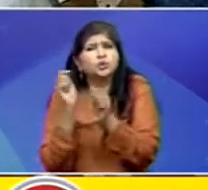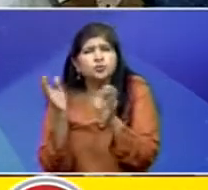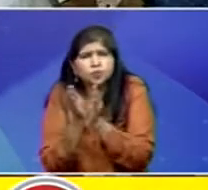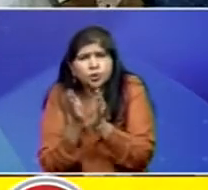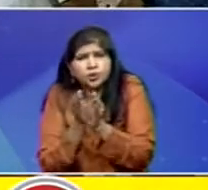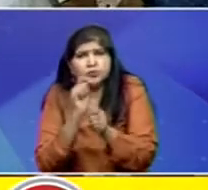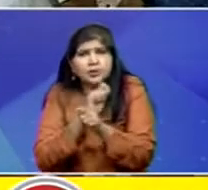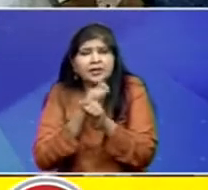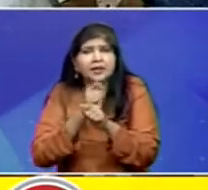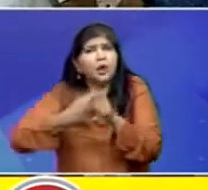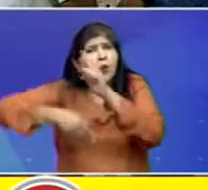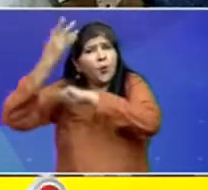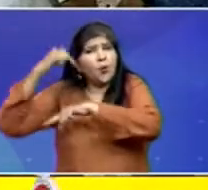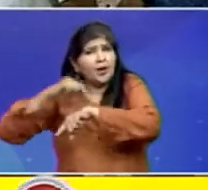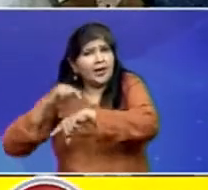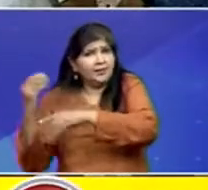परंपरा से है, क्योंकि